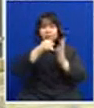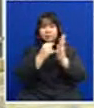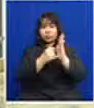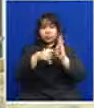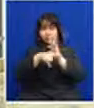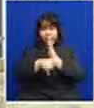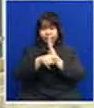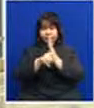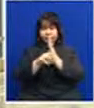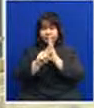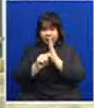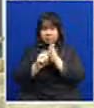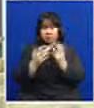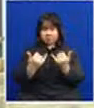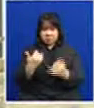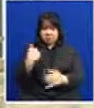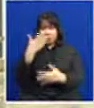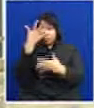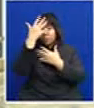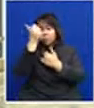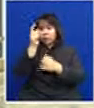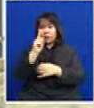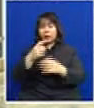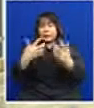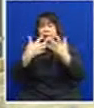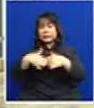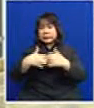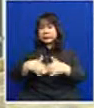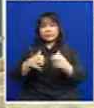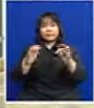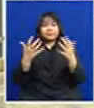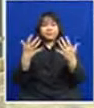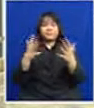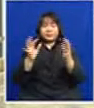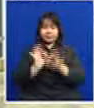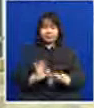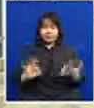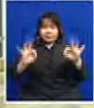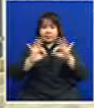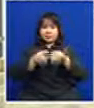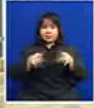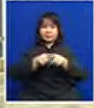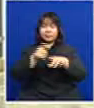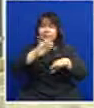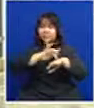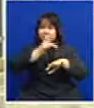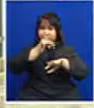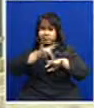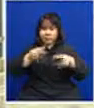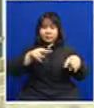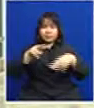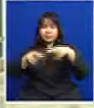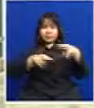ค่ะเพราะที่นี่เป็นการล่องเรือใบแบบไม่ใช้เครื่องยนต์ค่ะซึ่งถือเป็นกิจกรรมที่ไม่ทำลายทรัพยากรธรรมช